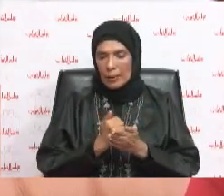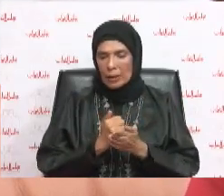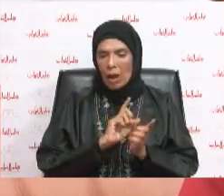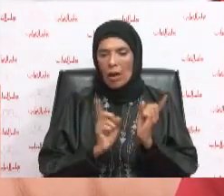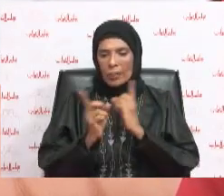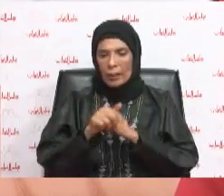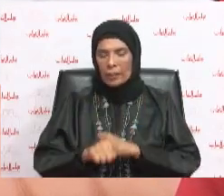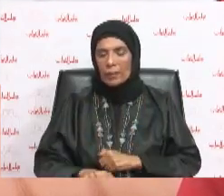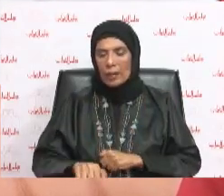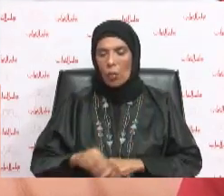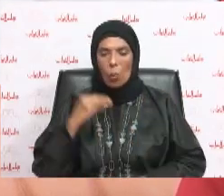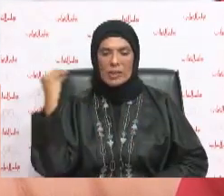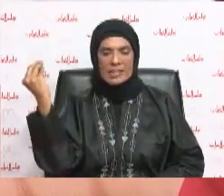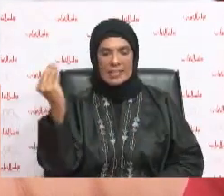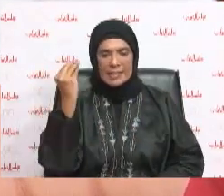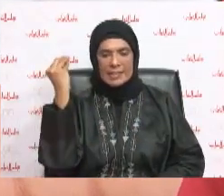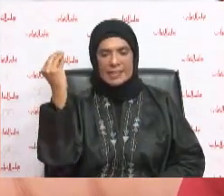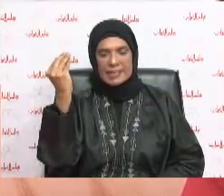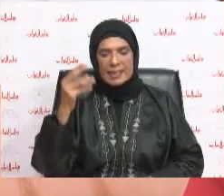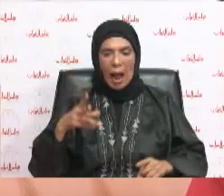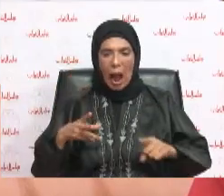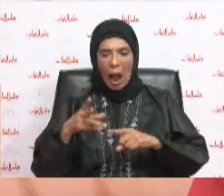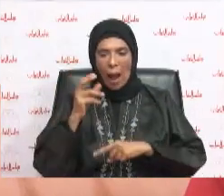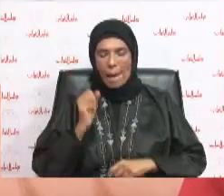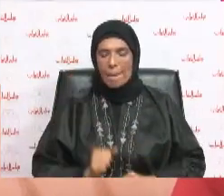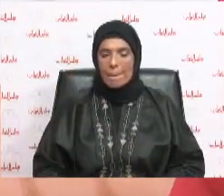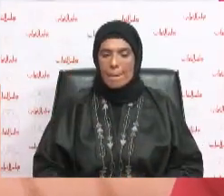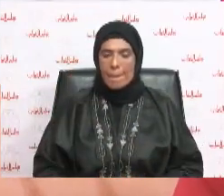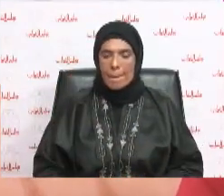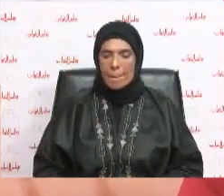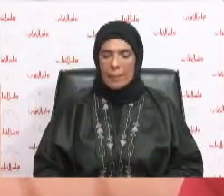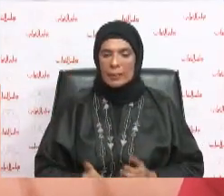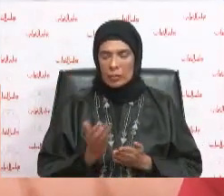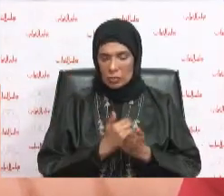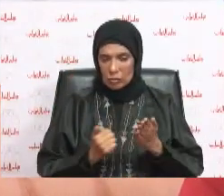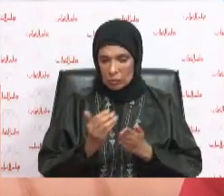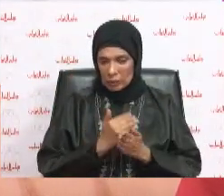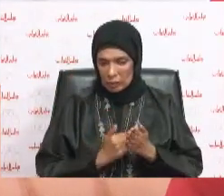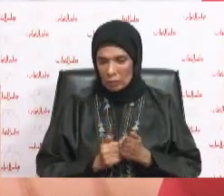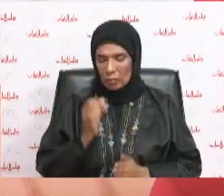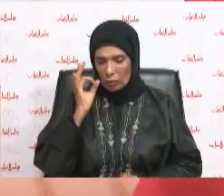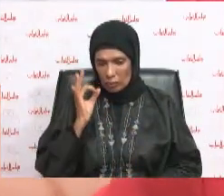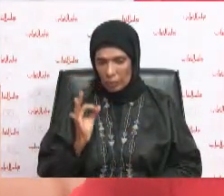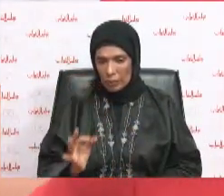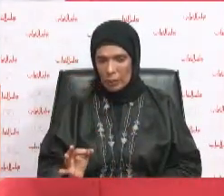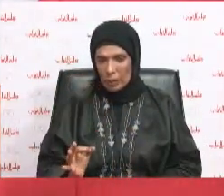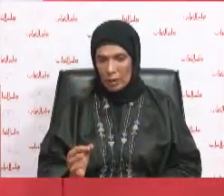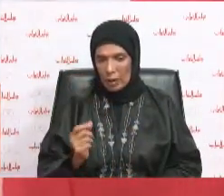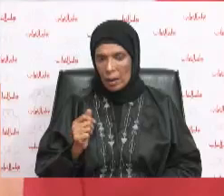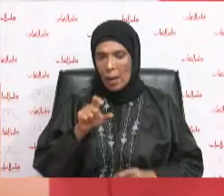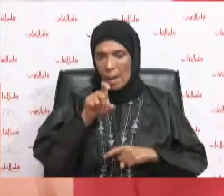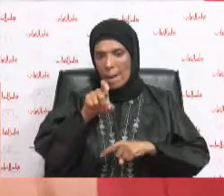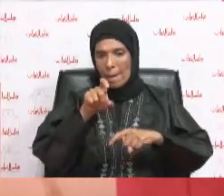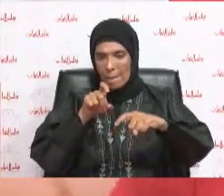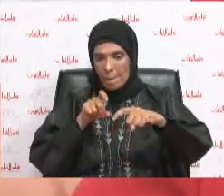الاقتصادي والسياحي. يعني احنا نعرف ان الجانب الاقتصادي يترتب عليه ضرائب